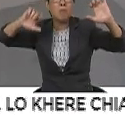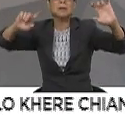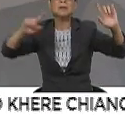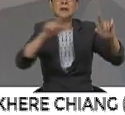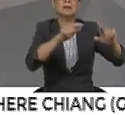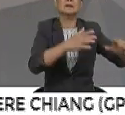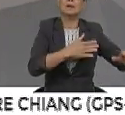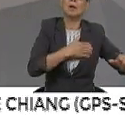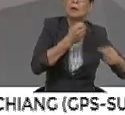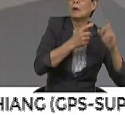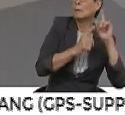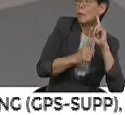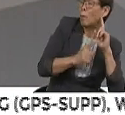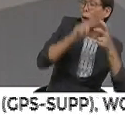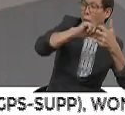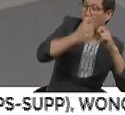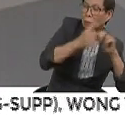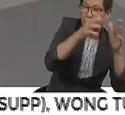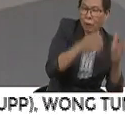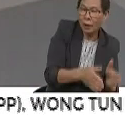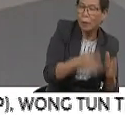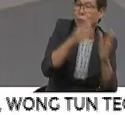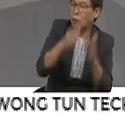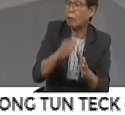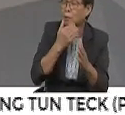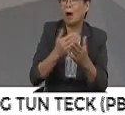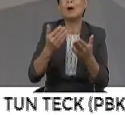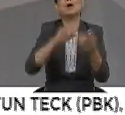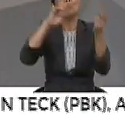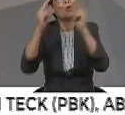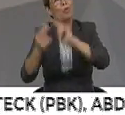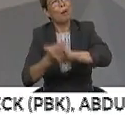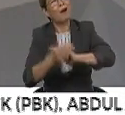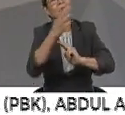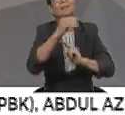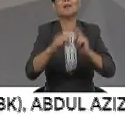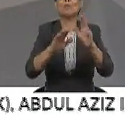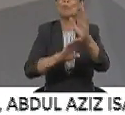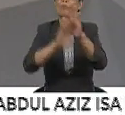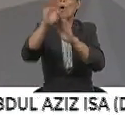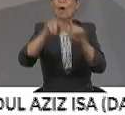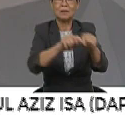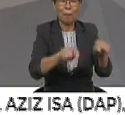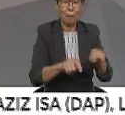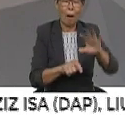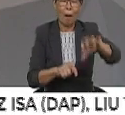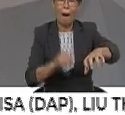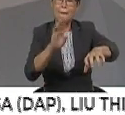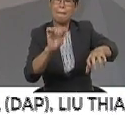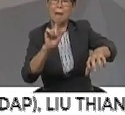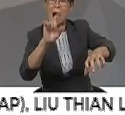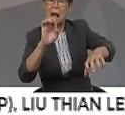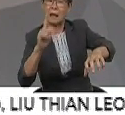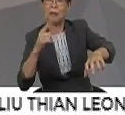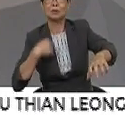suara hati rakyat biasanya membawa pelbagai praba perubahan dan juga pembangunan di kawasan balik baik kita juga masih menunggu arak-arakan